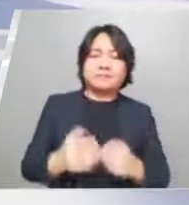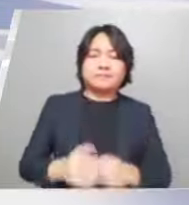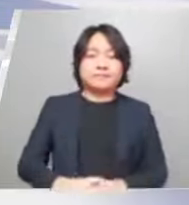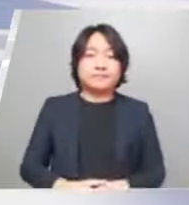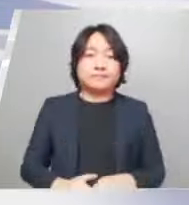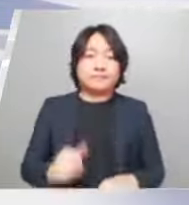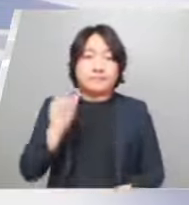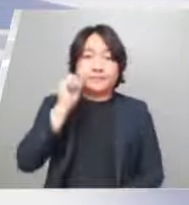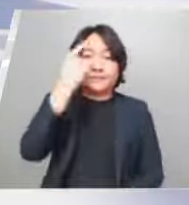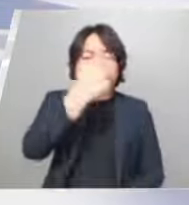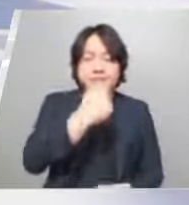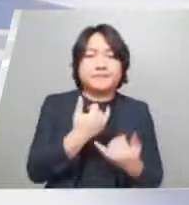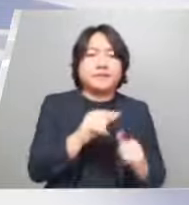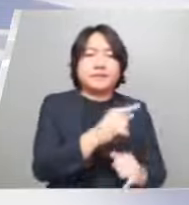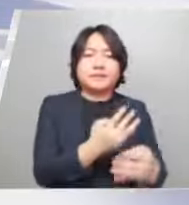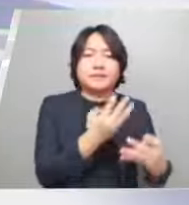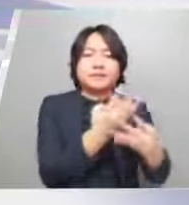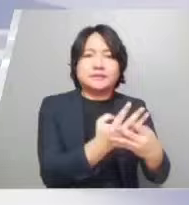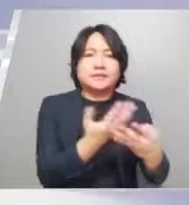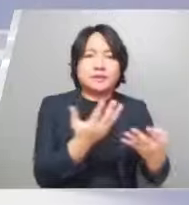City Jail Female Dormitory.